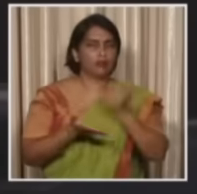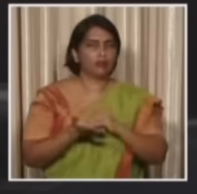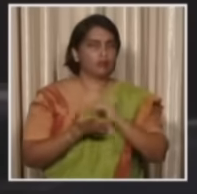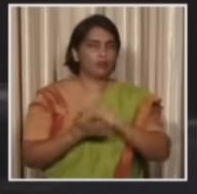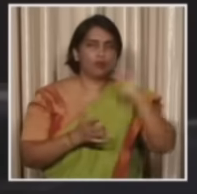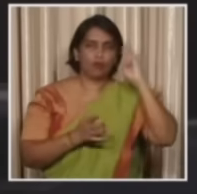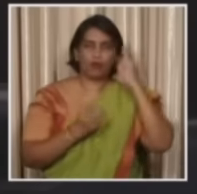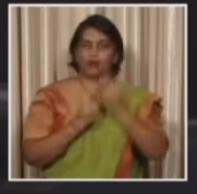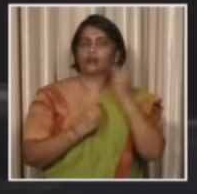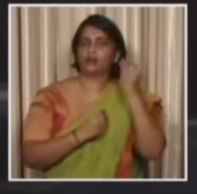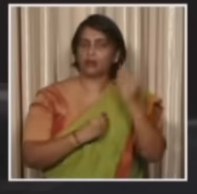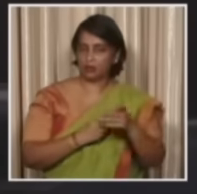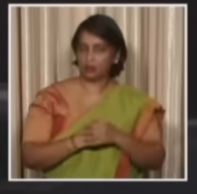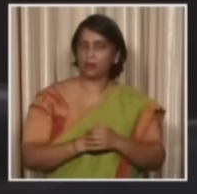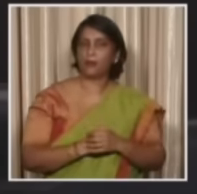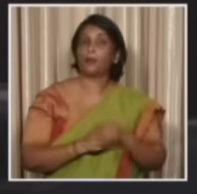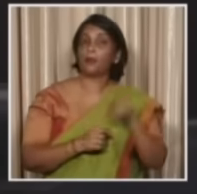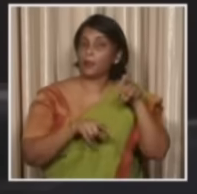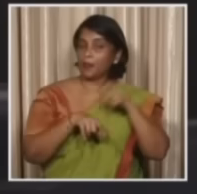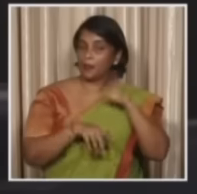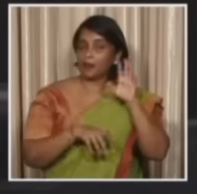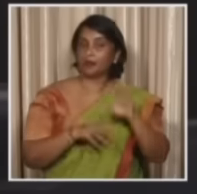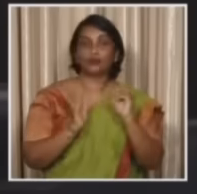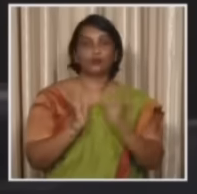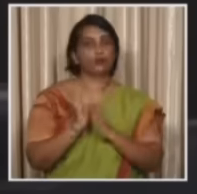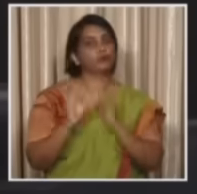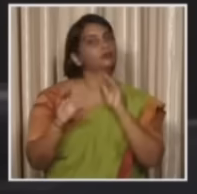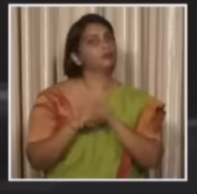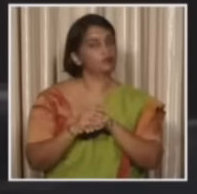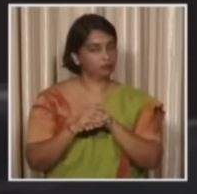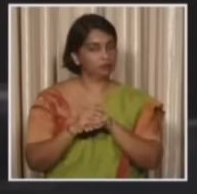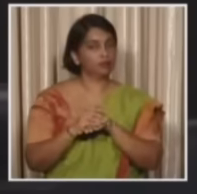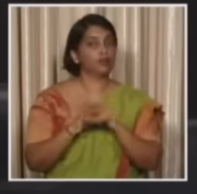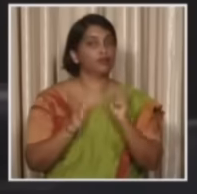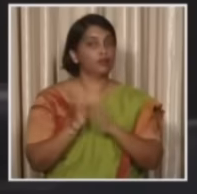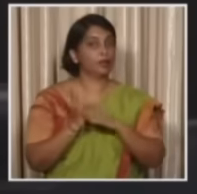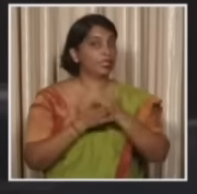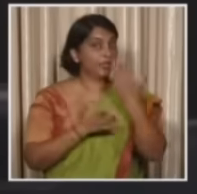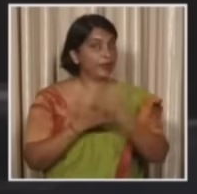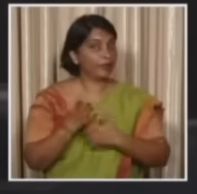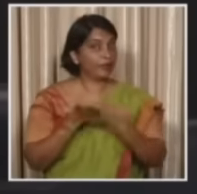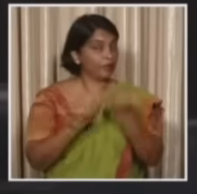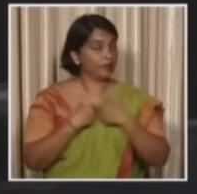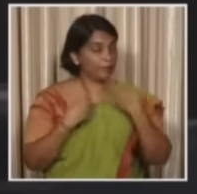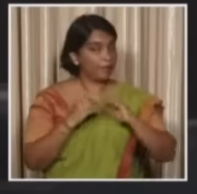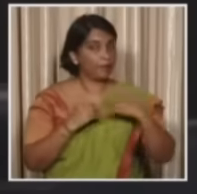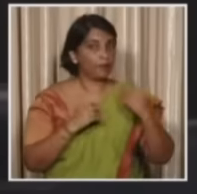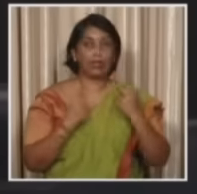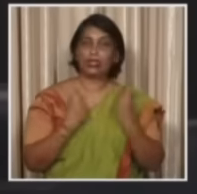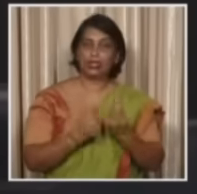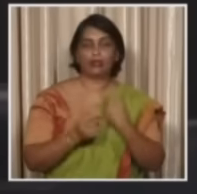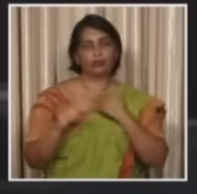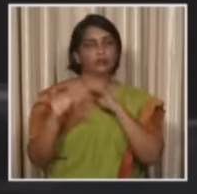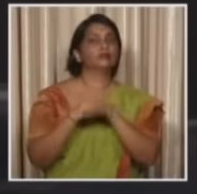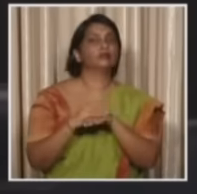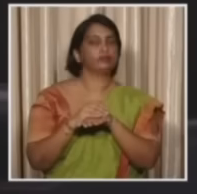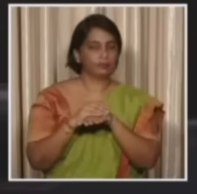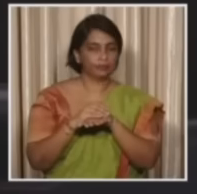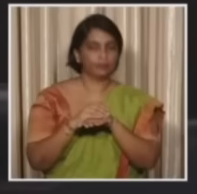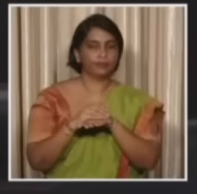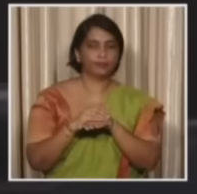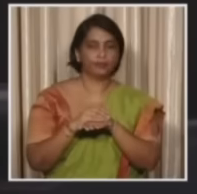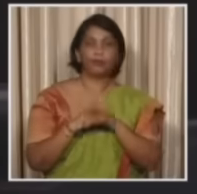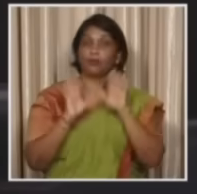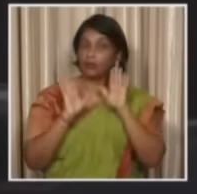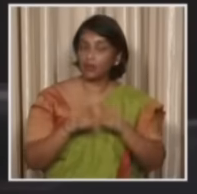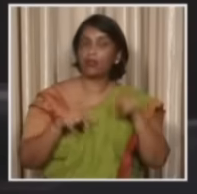පොරොන්දු දුන්නා. ඒ වෙලාවේ කිව්ව කමිටු අපත් කළා තියෙනවා. කමිටු වාර්තාව ආවට පස්සේ ඉක්මනින් එකට මැදිහත් වෙනවා කියලා.